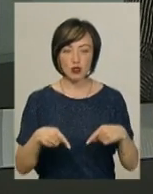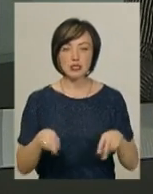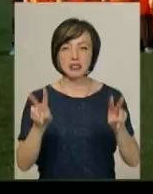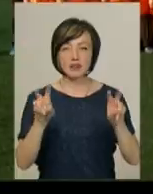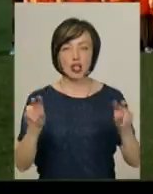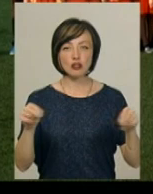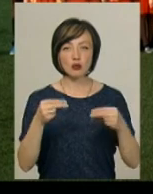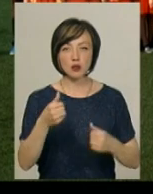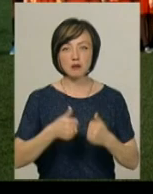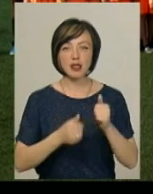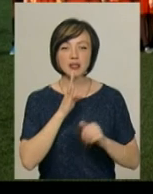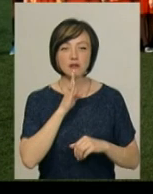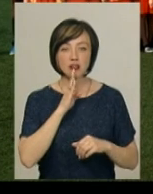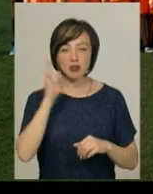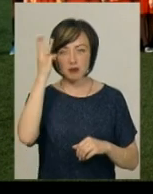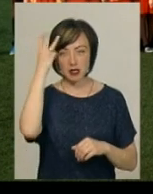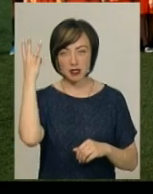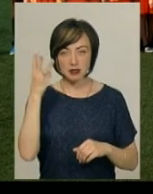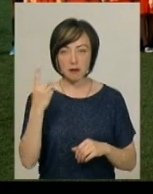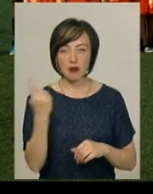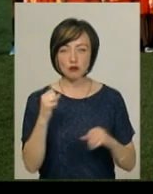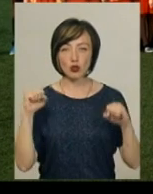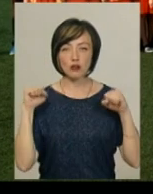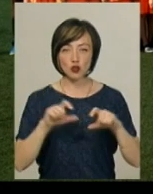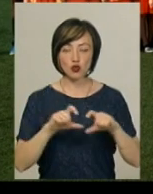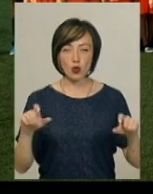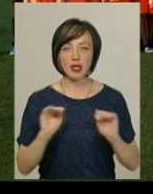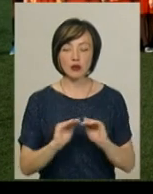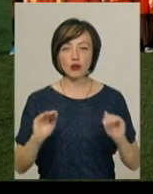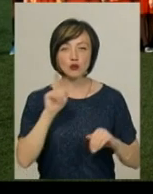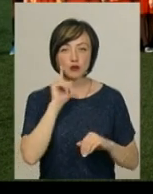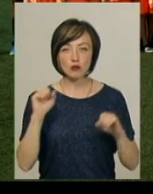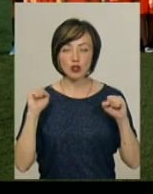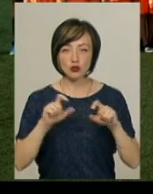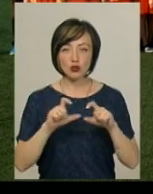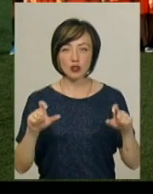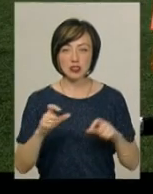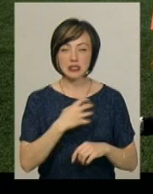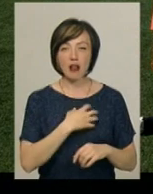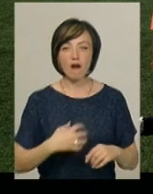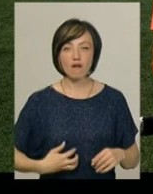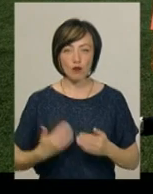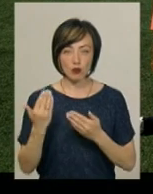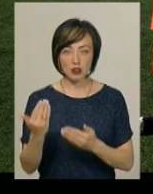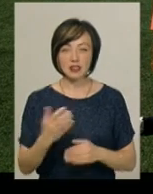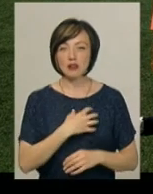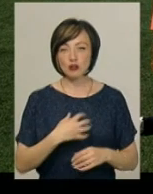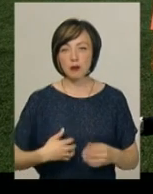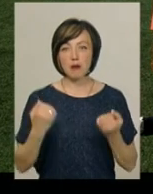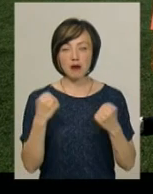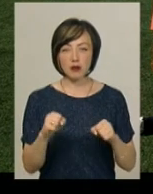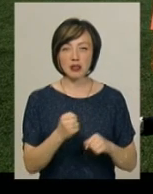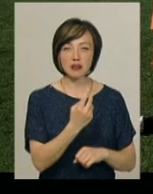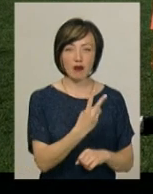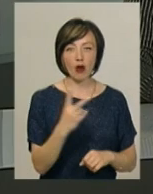звання чемпіонів змагалися дівчата Хмельницької першої спортивної школи та дитячо-юнацької спортивної школи «Славути». Славучанки перемогли з